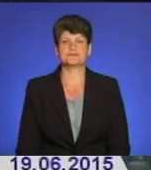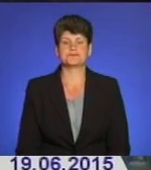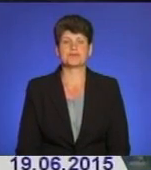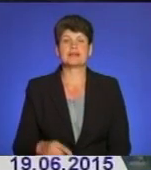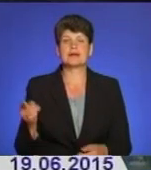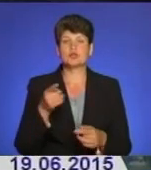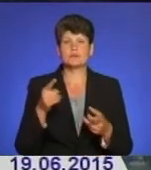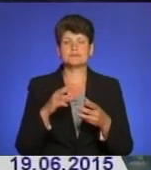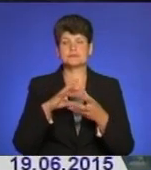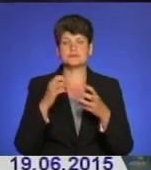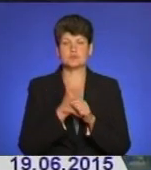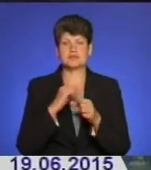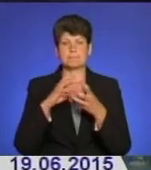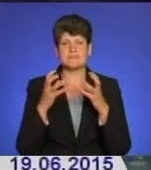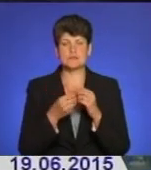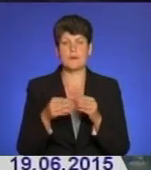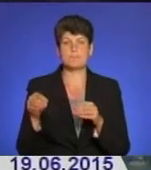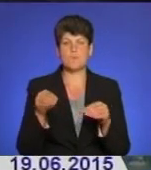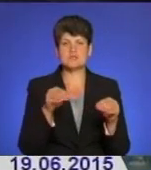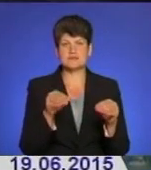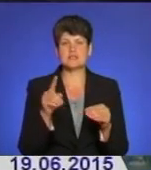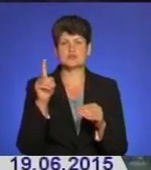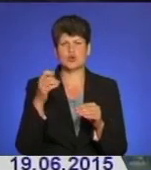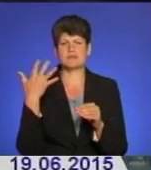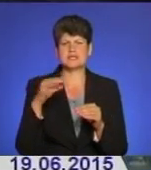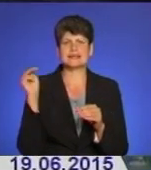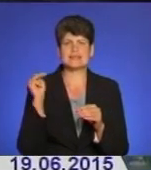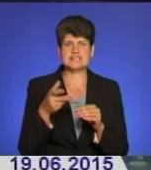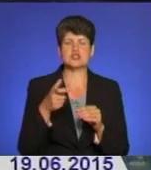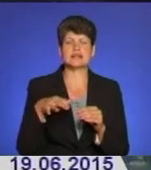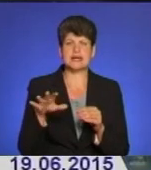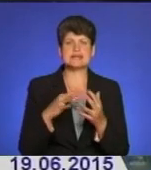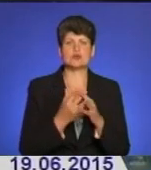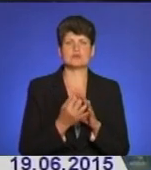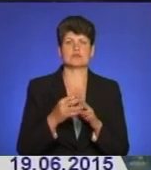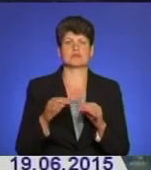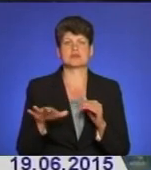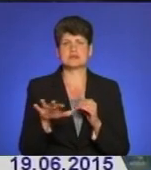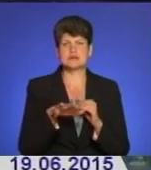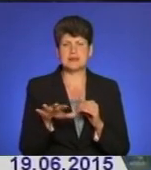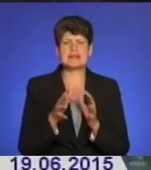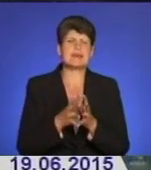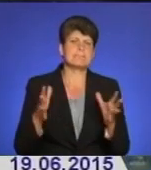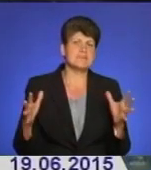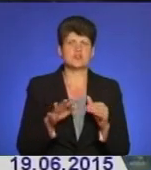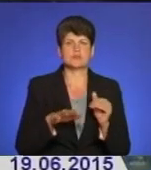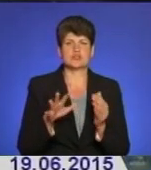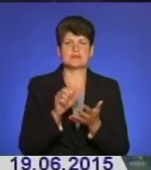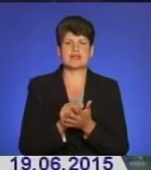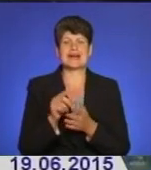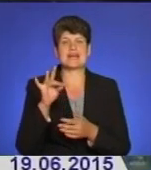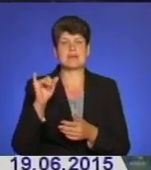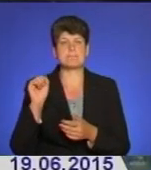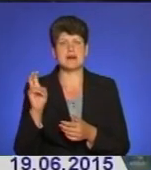На Тернопільщині підбили підсумки посівної. Із 500 тисяч гектарів сільськогосподарських угідь найбільші площі цього року займають